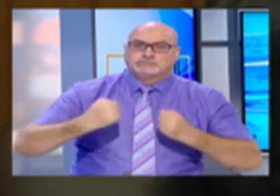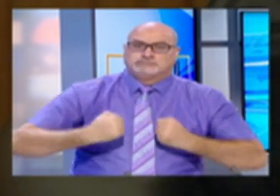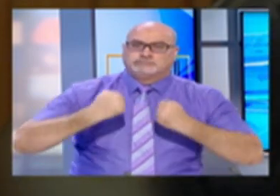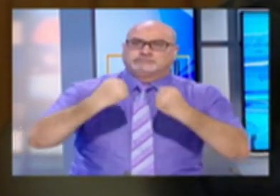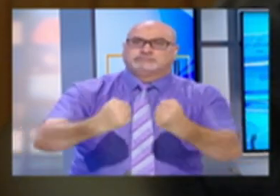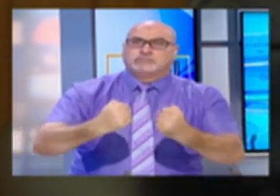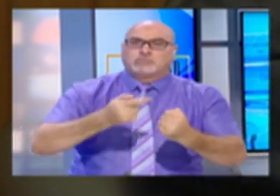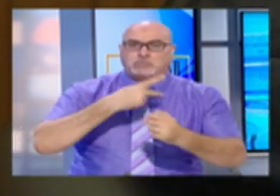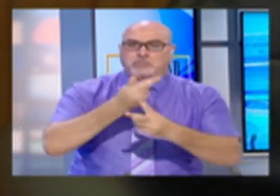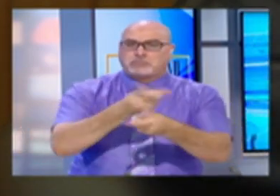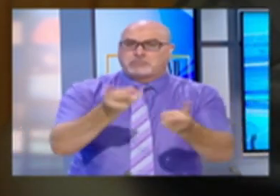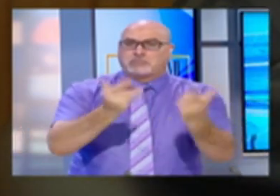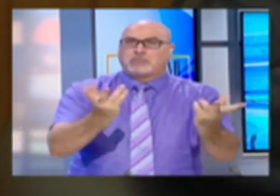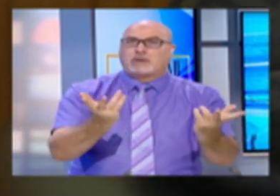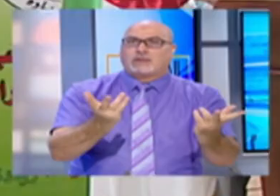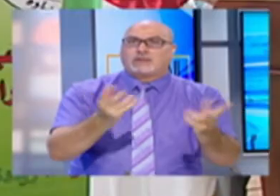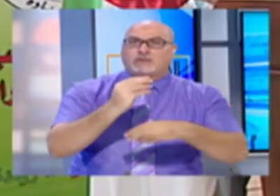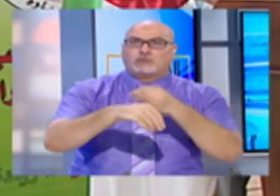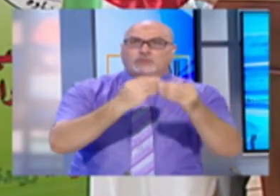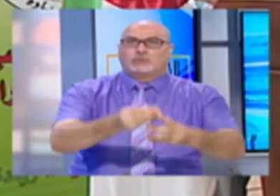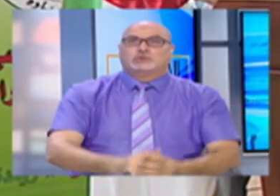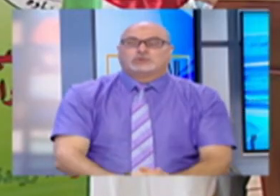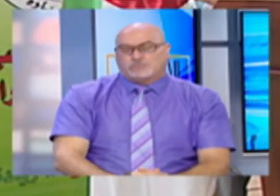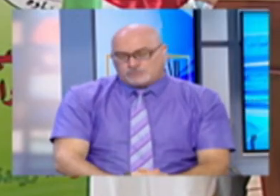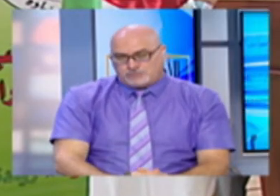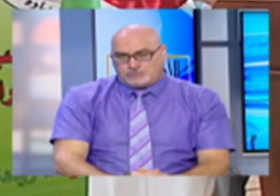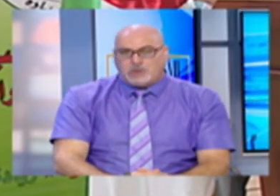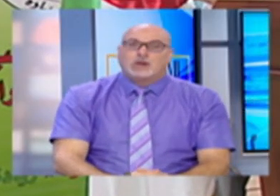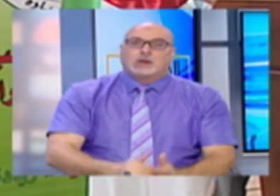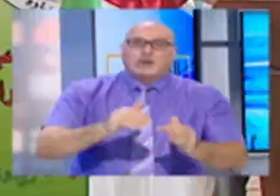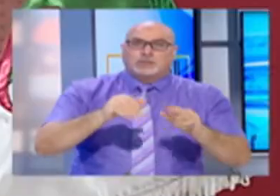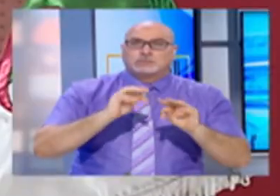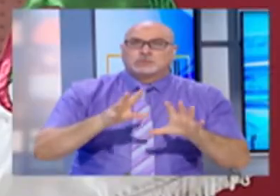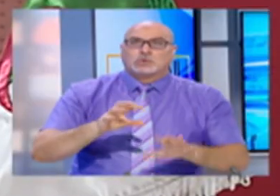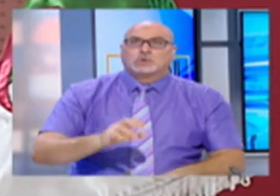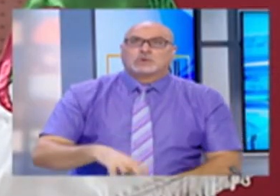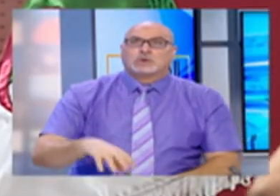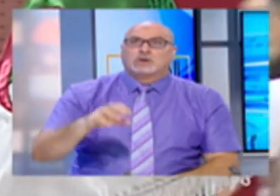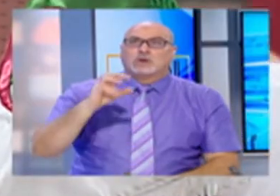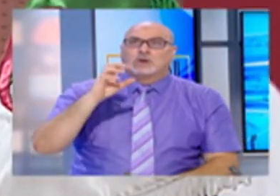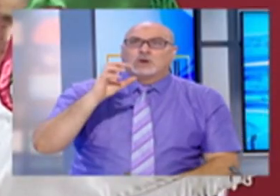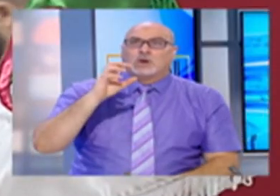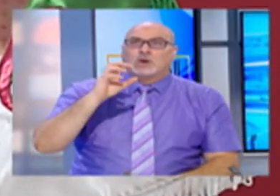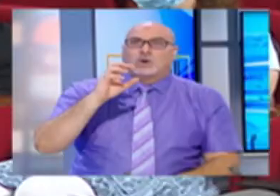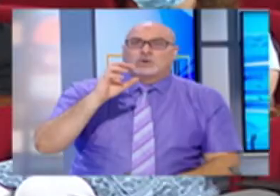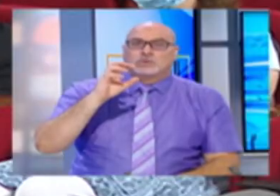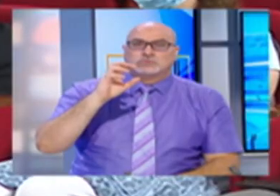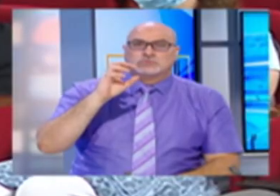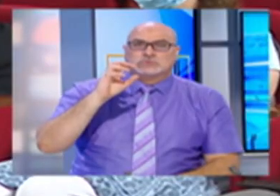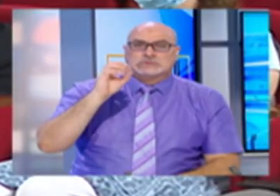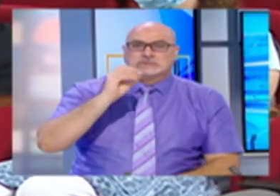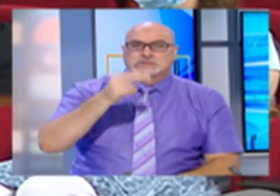ونتكلموا عليه في أنحاء العالم. من جهتها المنظمة الوطنية للطلبة الأحرار سجلت